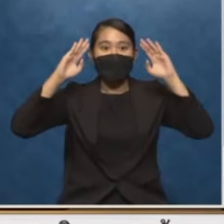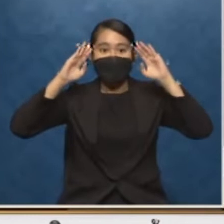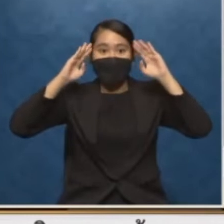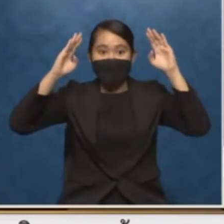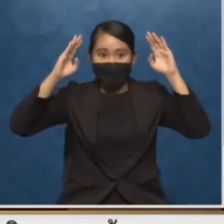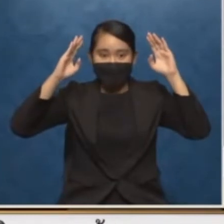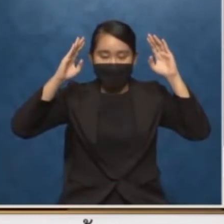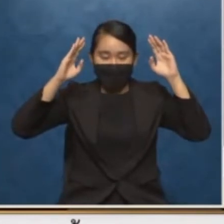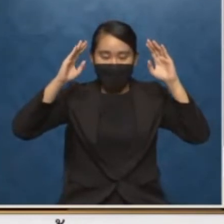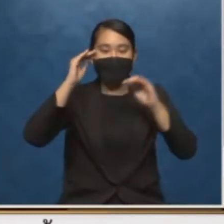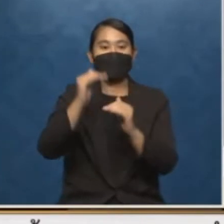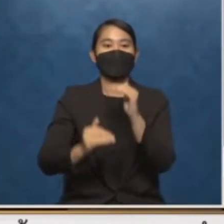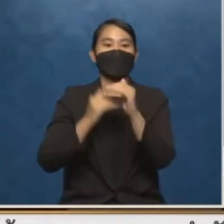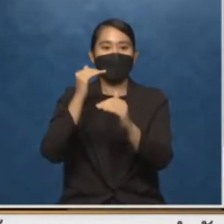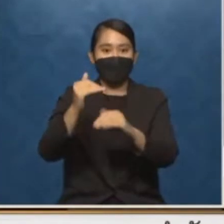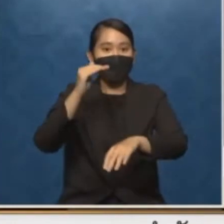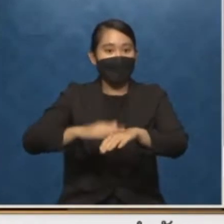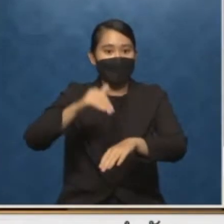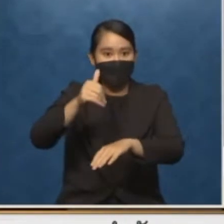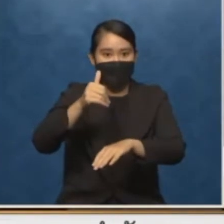อดและพัฒนาทักษะ